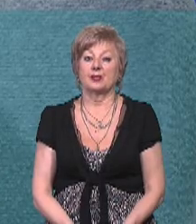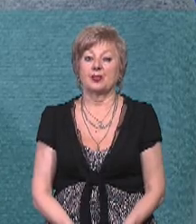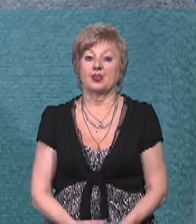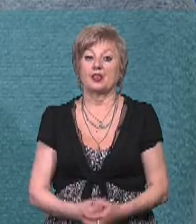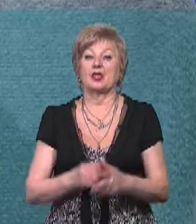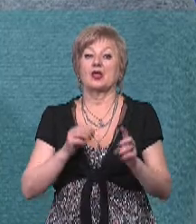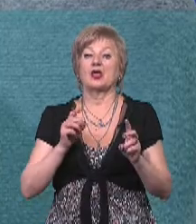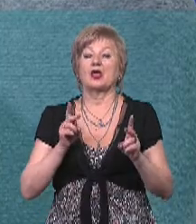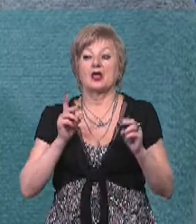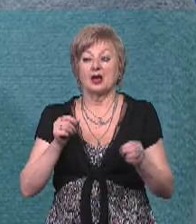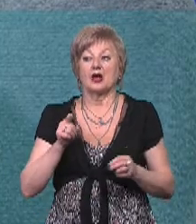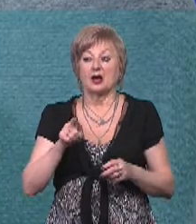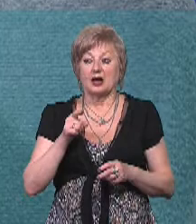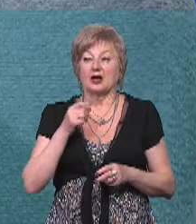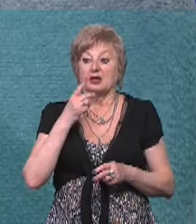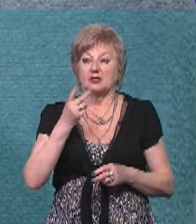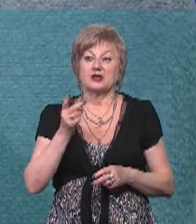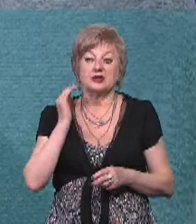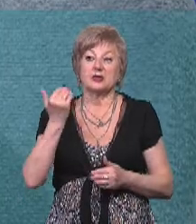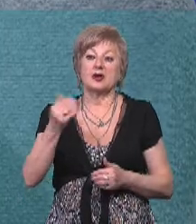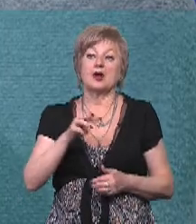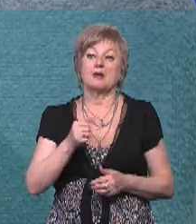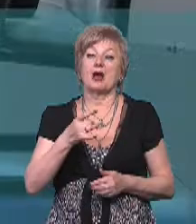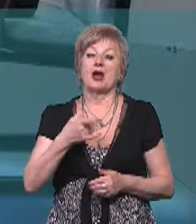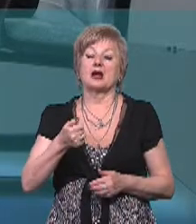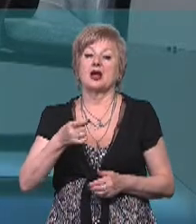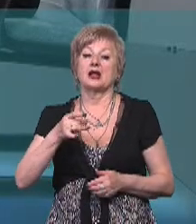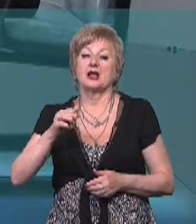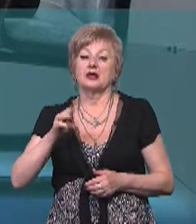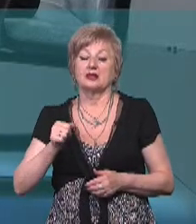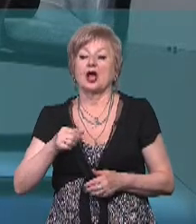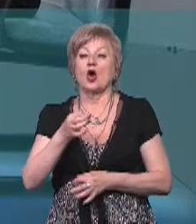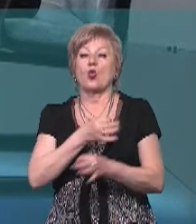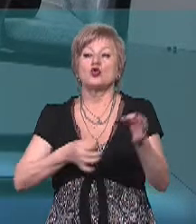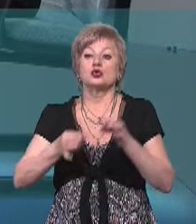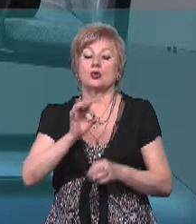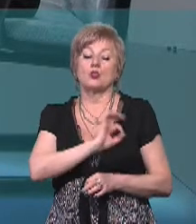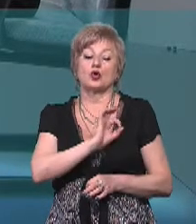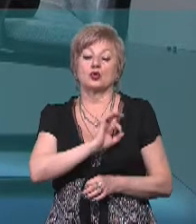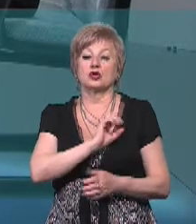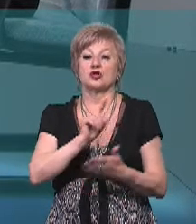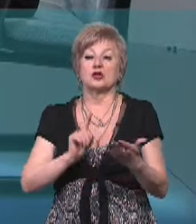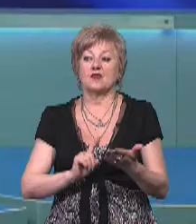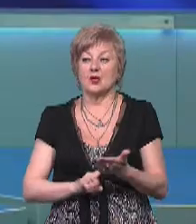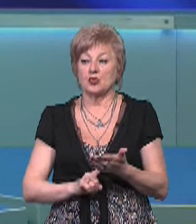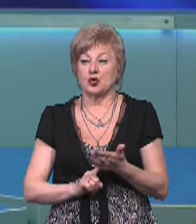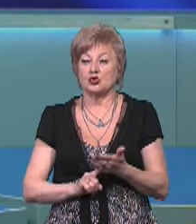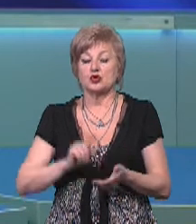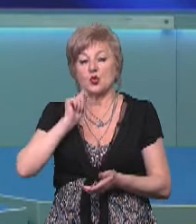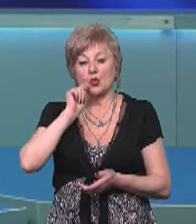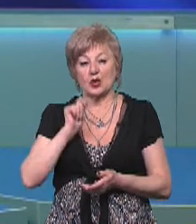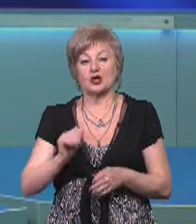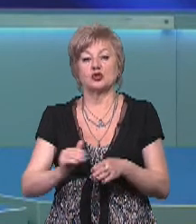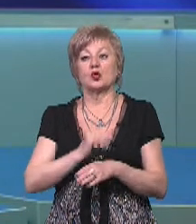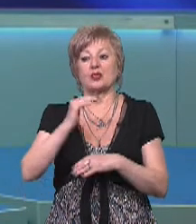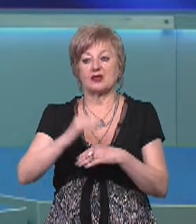Я вітаю у нашій студії Маргариту Трипольську, регіональну консультантку з юридичних питань Асоціації міст України.